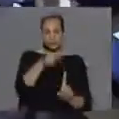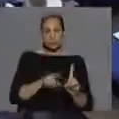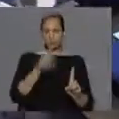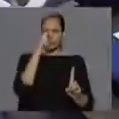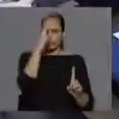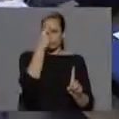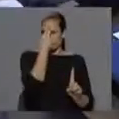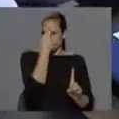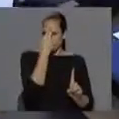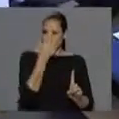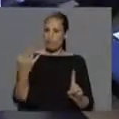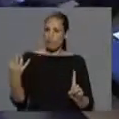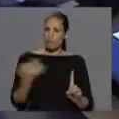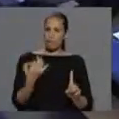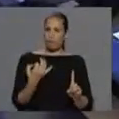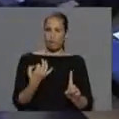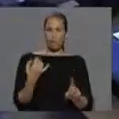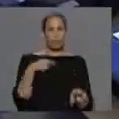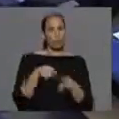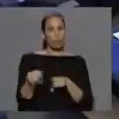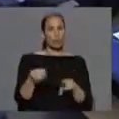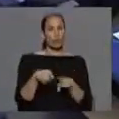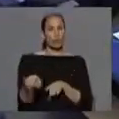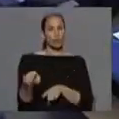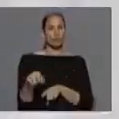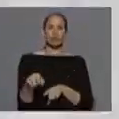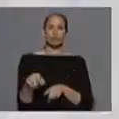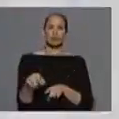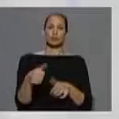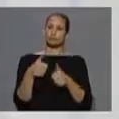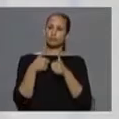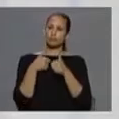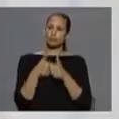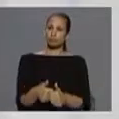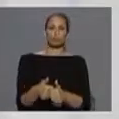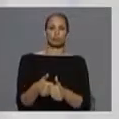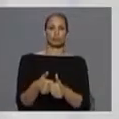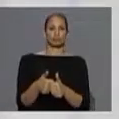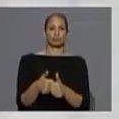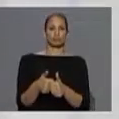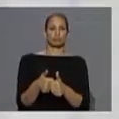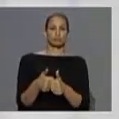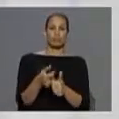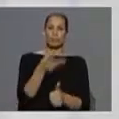paese il suo partito il parlamento europeo